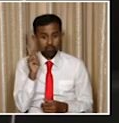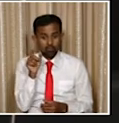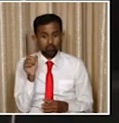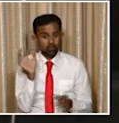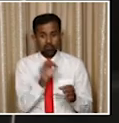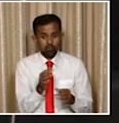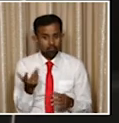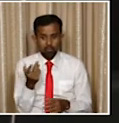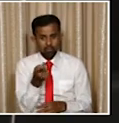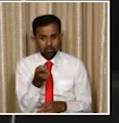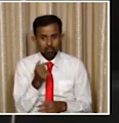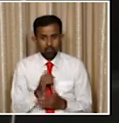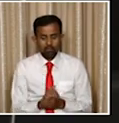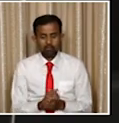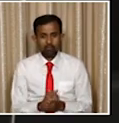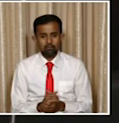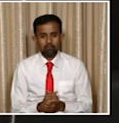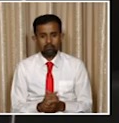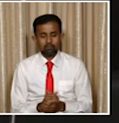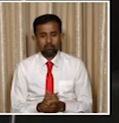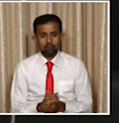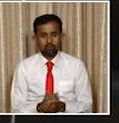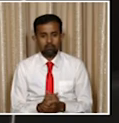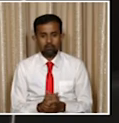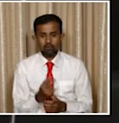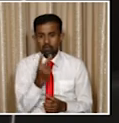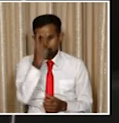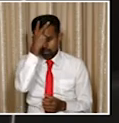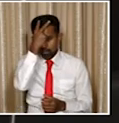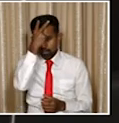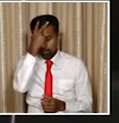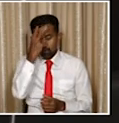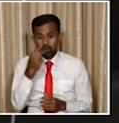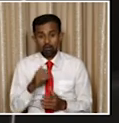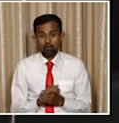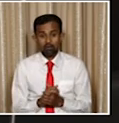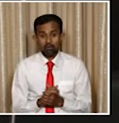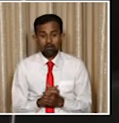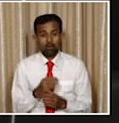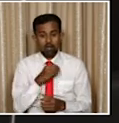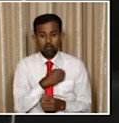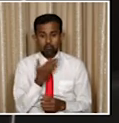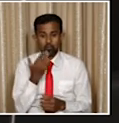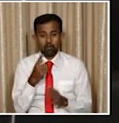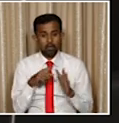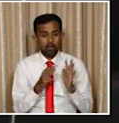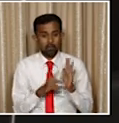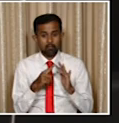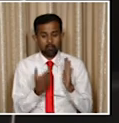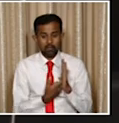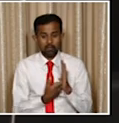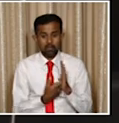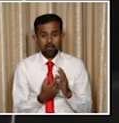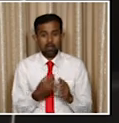வாங்குகின்ற ஏன் உலக நாடுகளிலே கட்டார் ஏர்வேஸால் லாபத்தை மீட்ட முடியுமா இருந்தால் எமிரேட்ஸால் லாபத்தை மீட்ட முடியுமா இருந்தால் தற்பொழுது